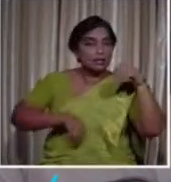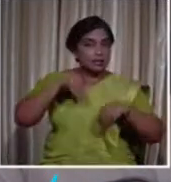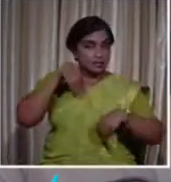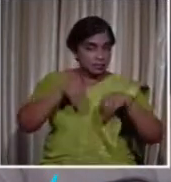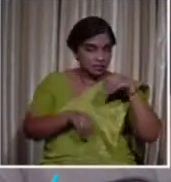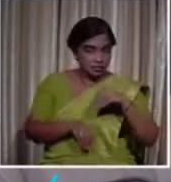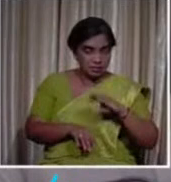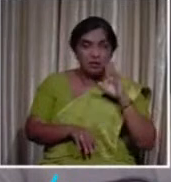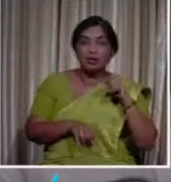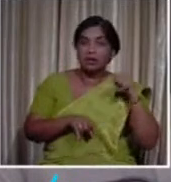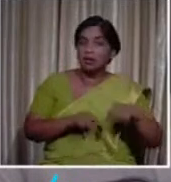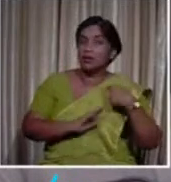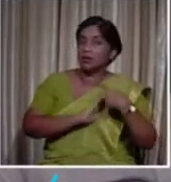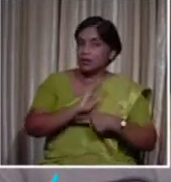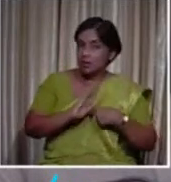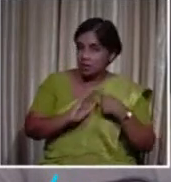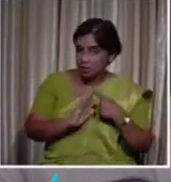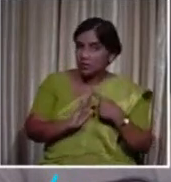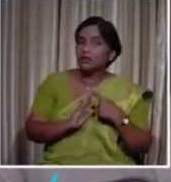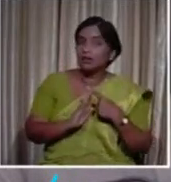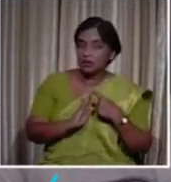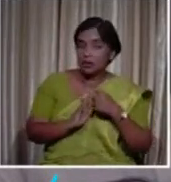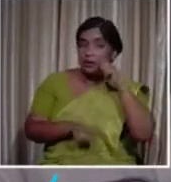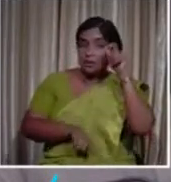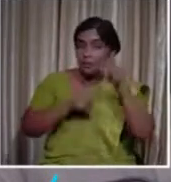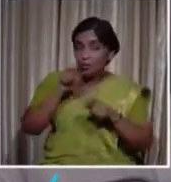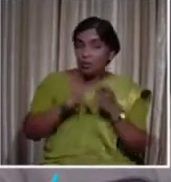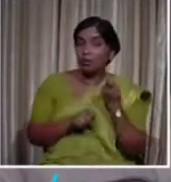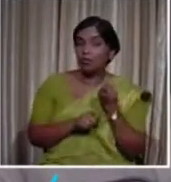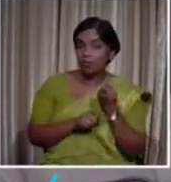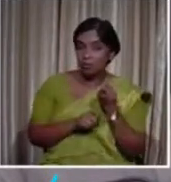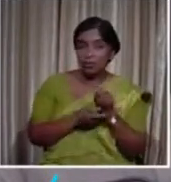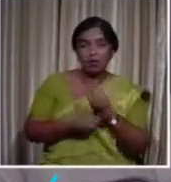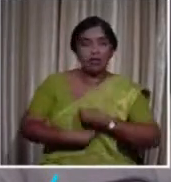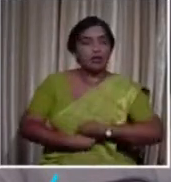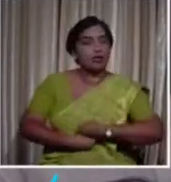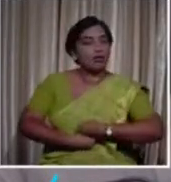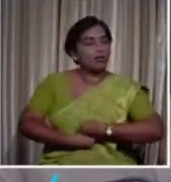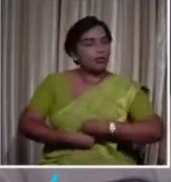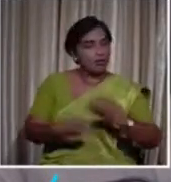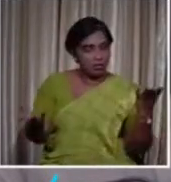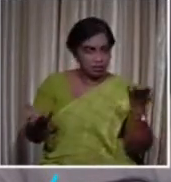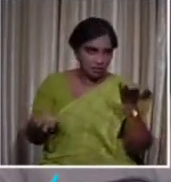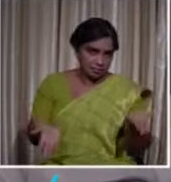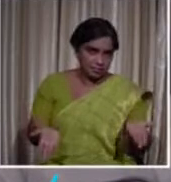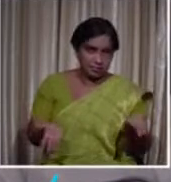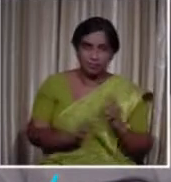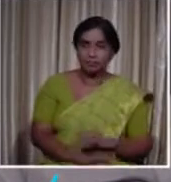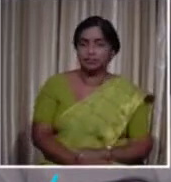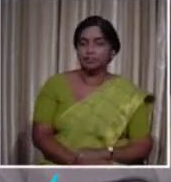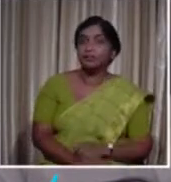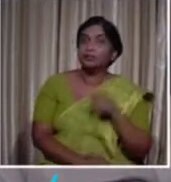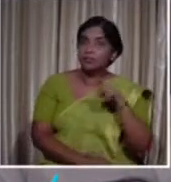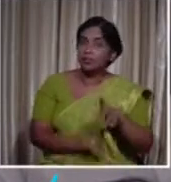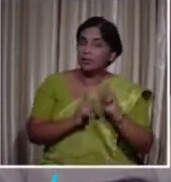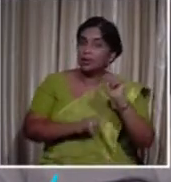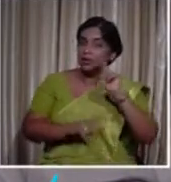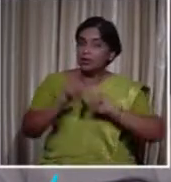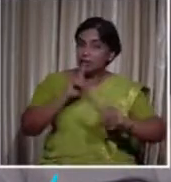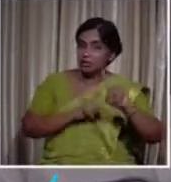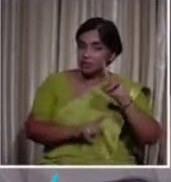पवत्वला मे रटे जनतावगे मुदल् खाबाजिन् सीनिया उना मे